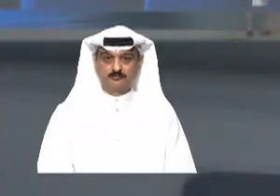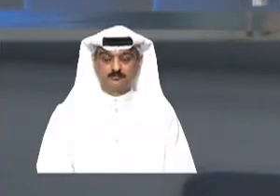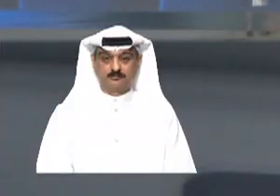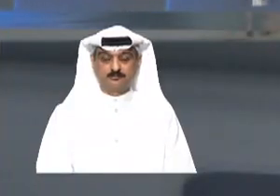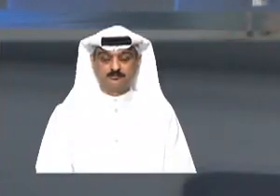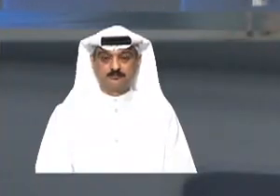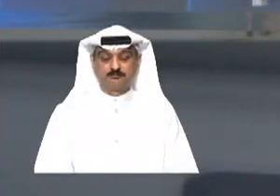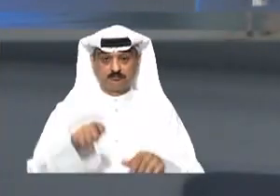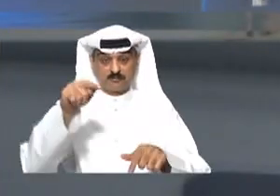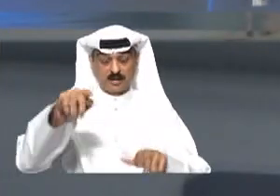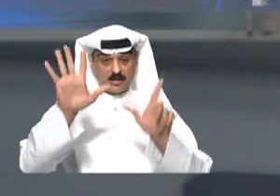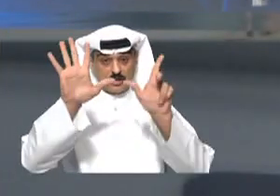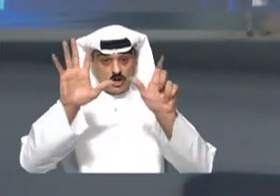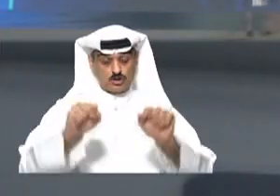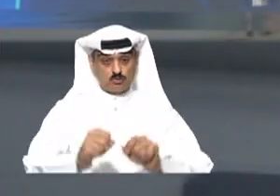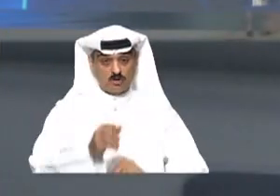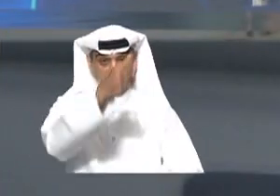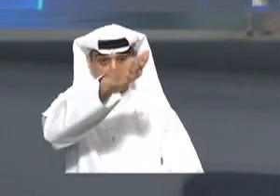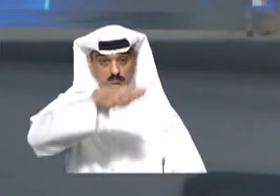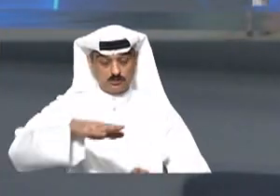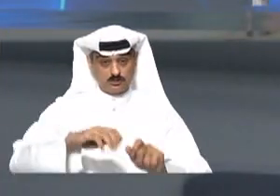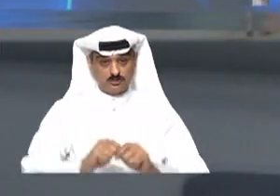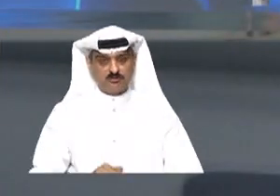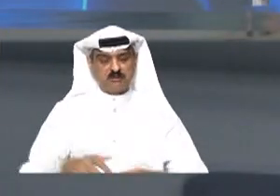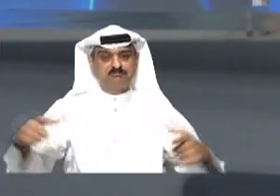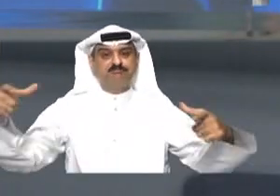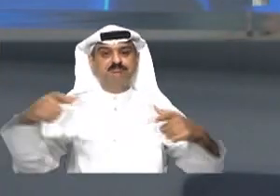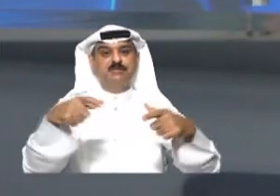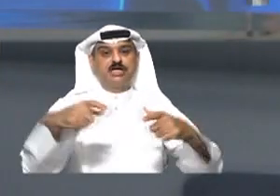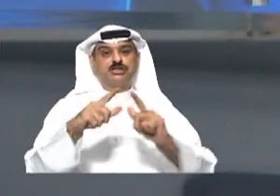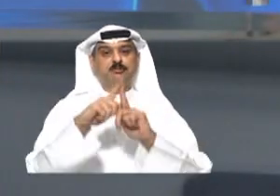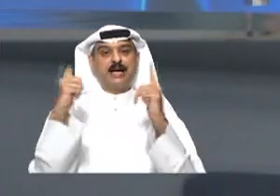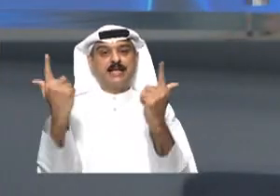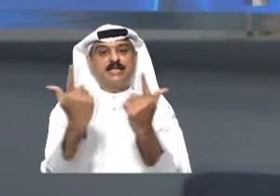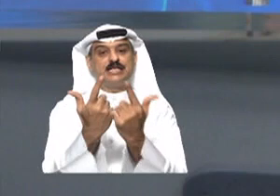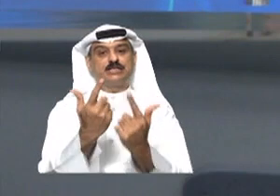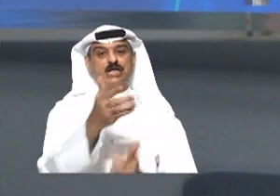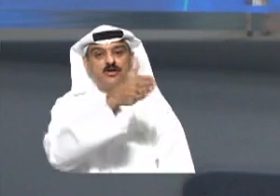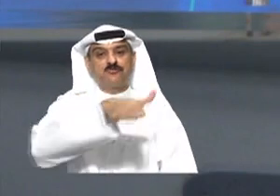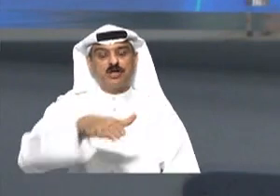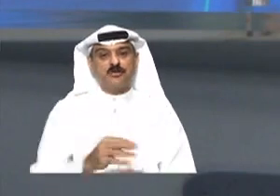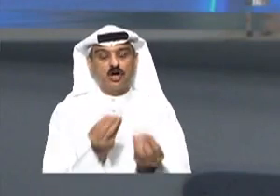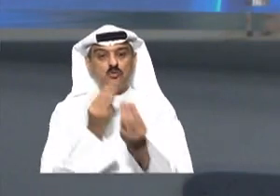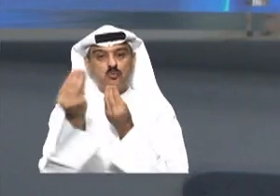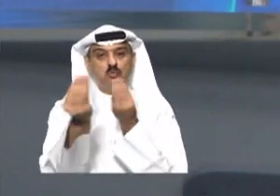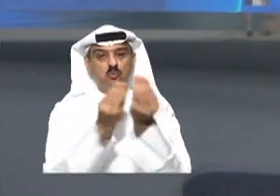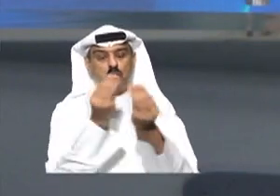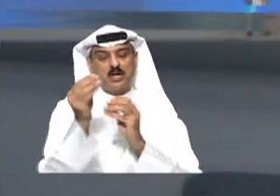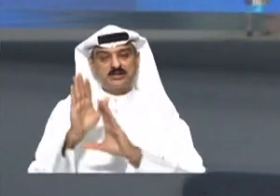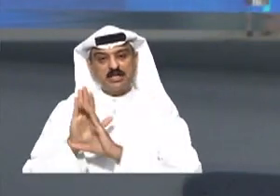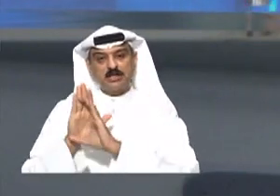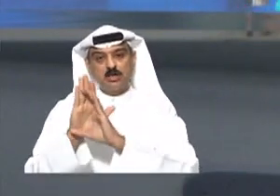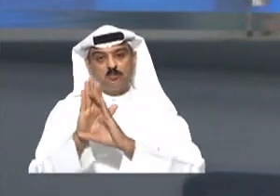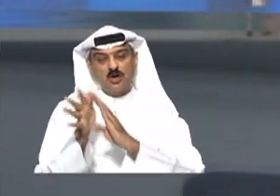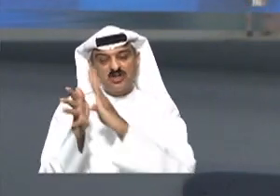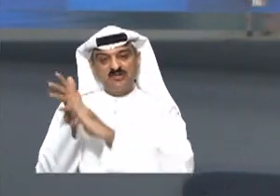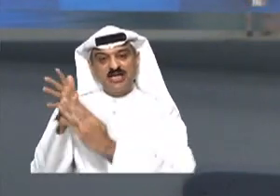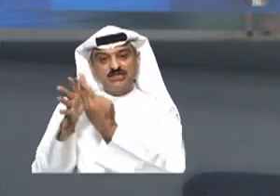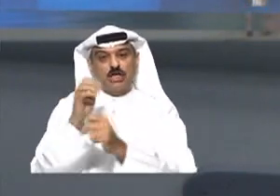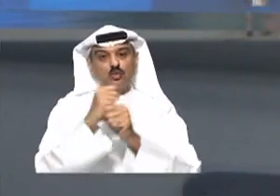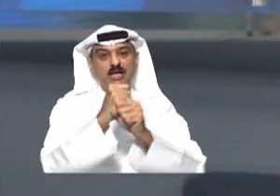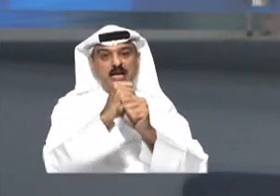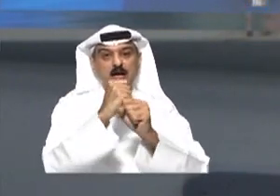شهد هذا الأسبوع في مجلس الأمة انعقاد عدد من اللجان البرلمانية لمناقشة المواضيع المدرجة على جدول